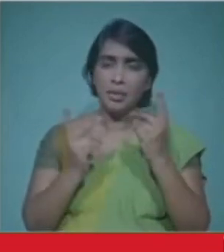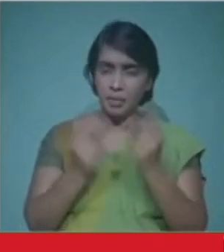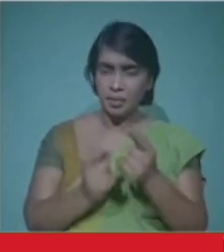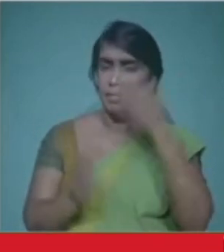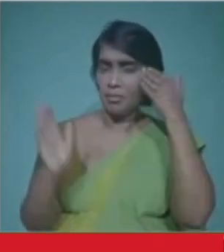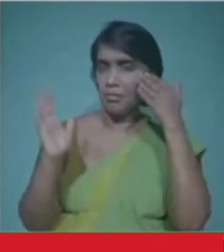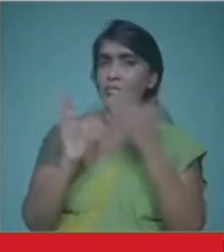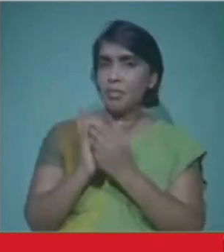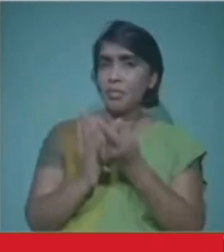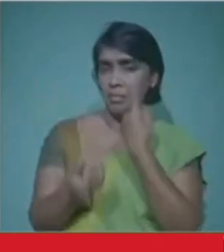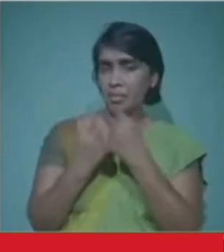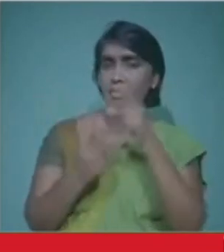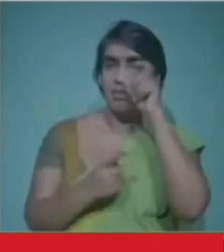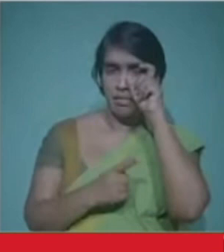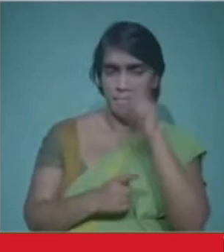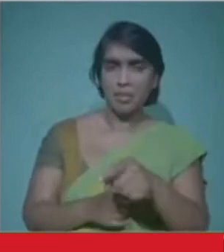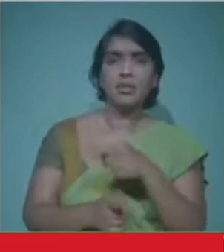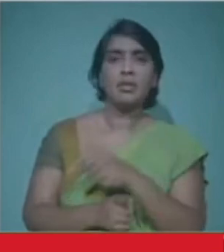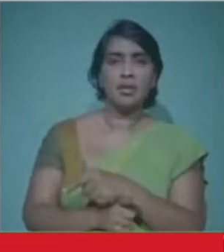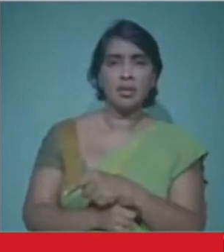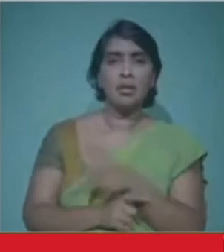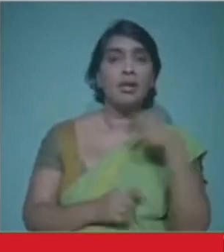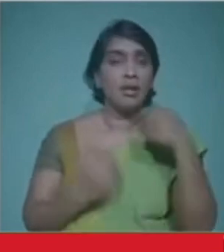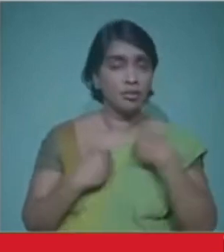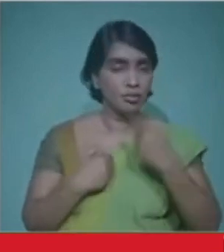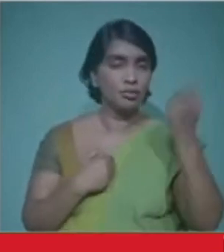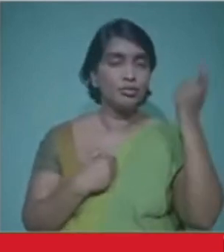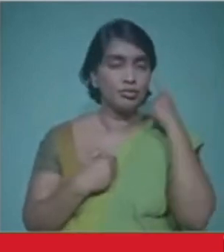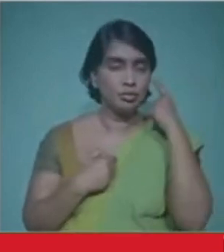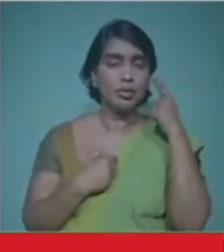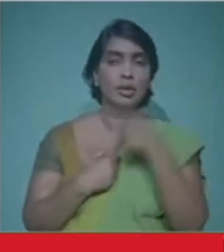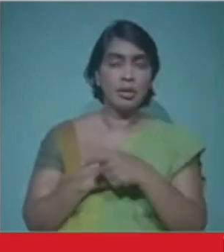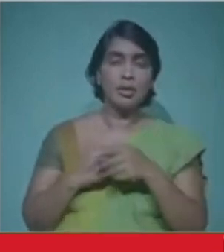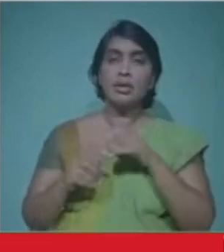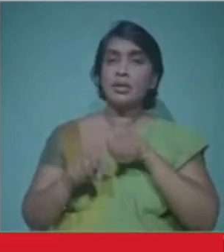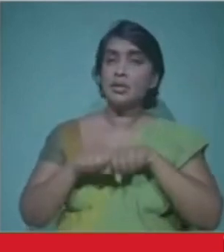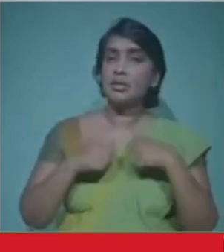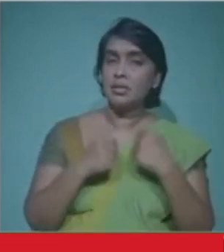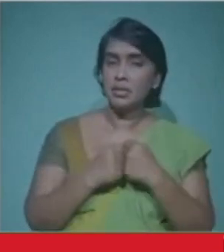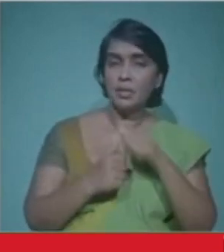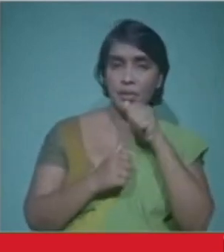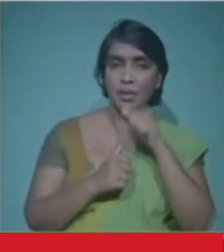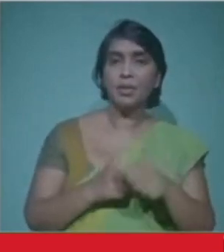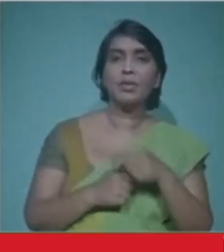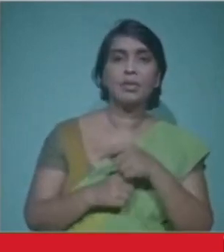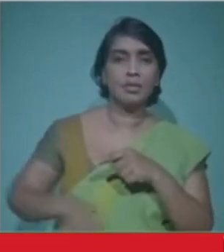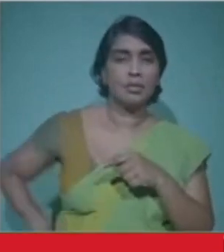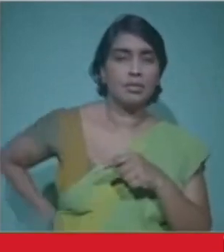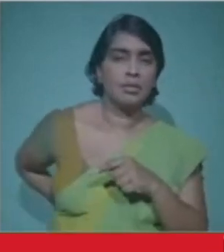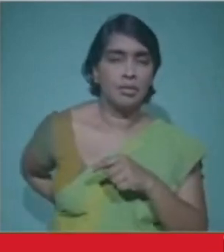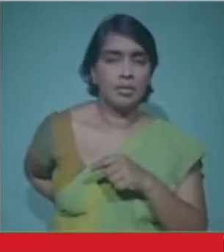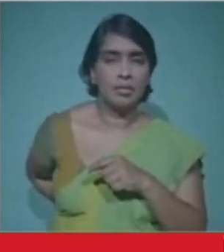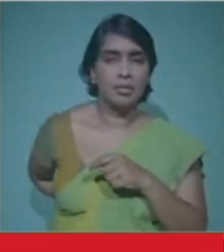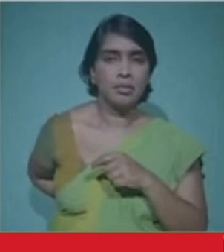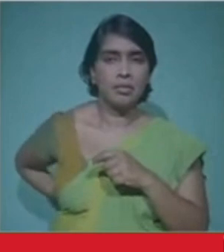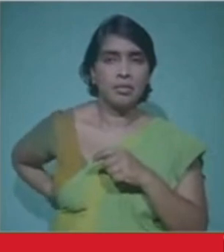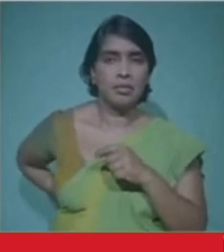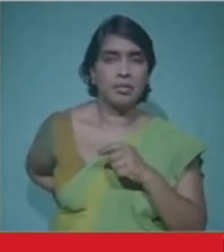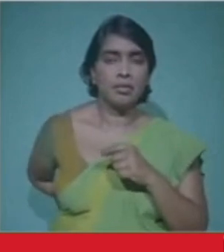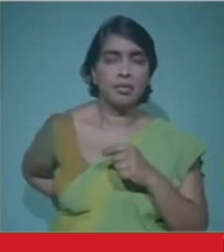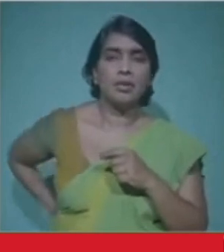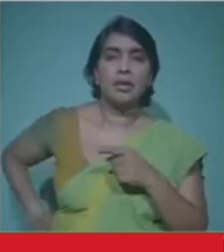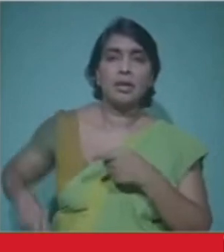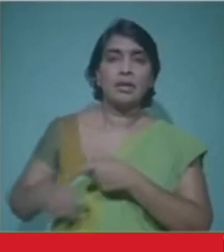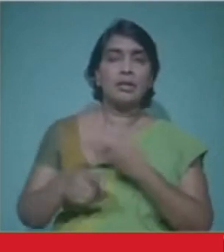බන්දෝ සම්බන්ධව පරීක්ෂණයක් පවත්වන්න. අපි දන්නවා මේ සමාගම බොහොම පැහැදිලිවම බෙටින් ඇන් ගේමින් කම්පැනියක්. එතකොට බෙටින් ඇන්